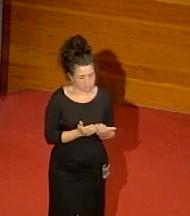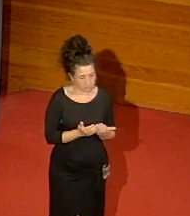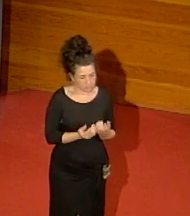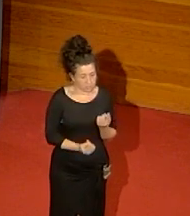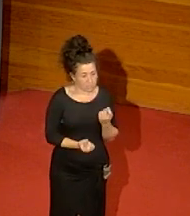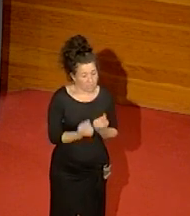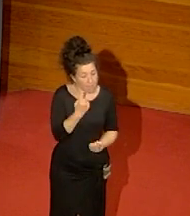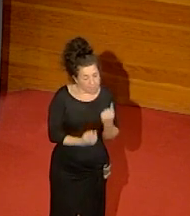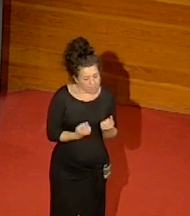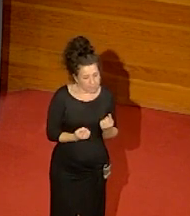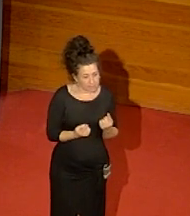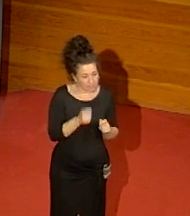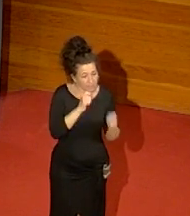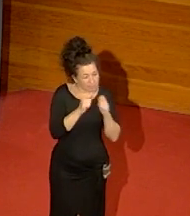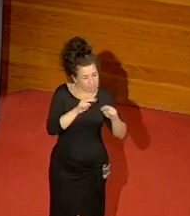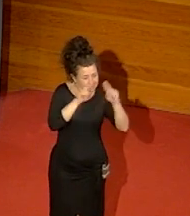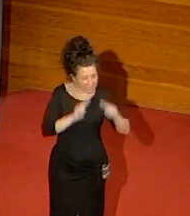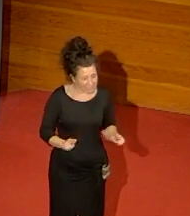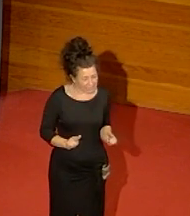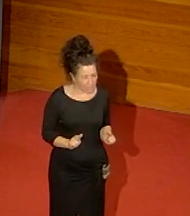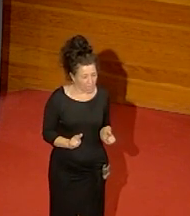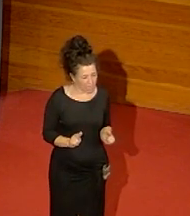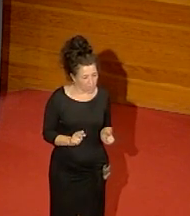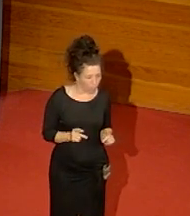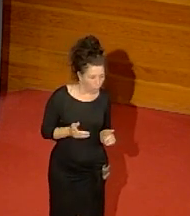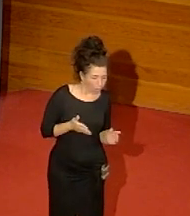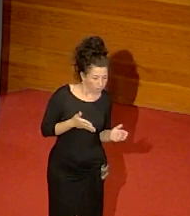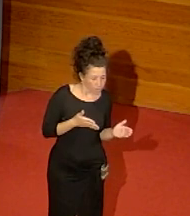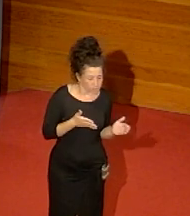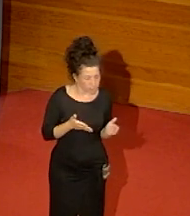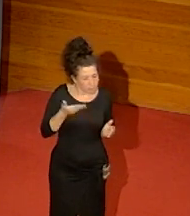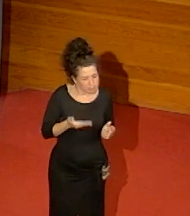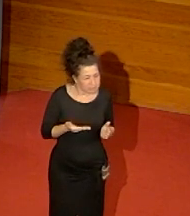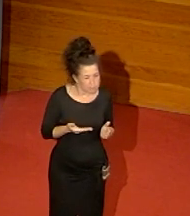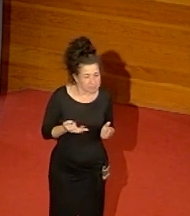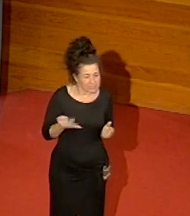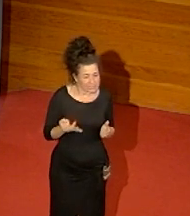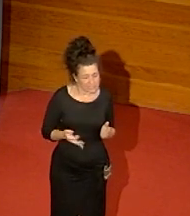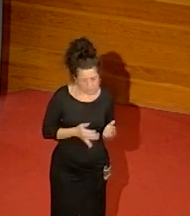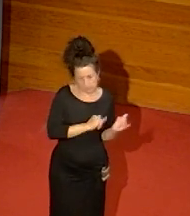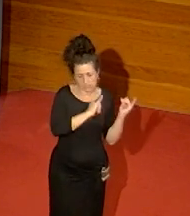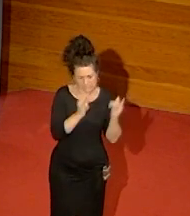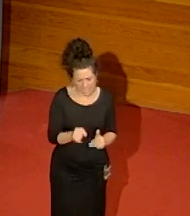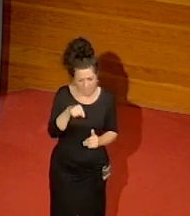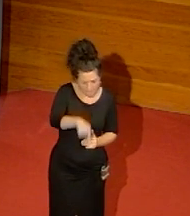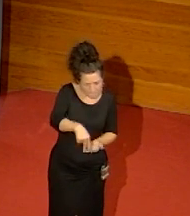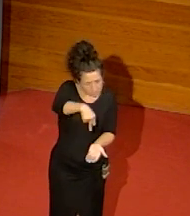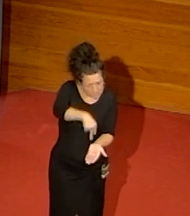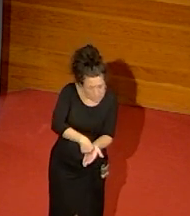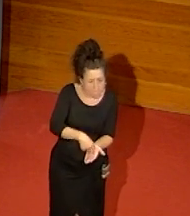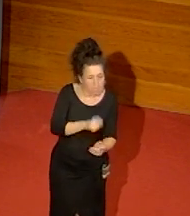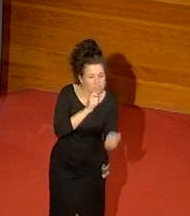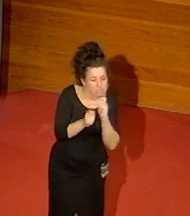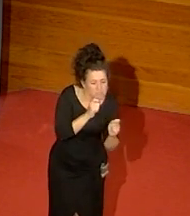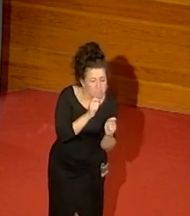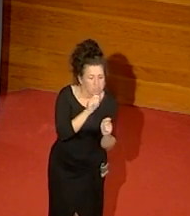badaukagu, ez, nazioarteko kazetariok, eta da esatea, bueno, a ber, hemen importantea dena da, bertara joatea, bertan egotea, elkarrezketatzea, jendearekin hitz egitea. Eta bai,